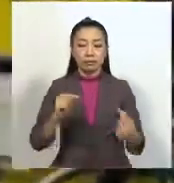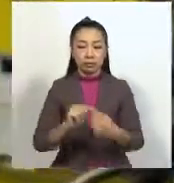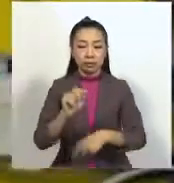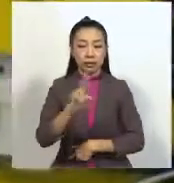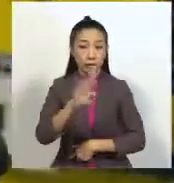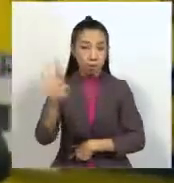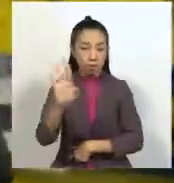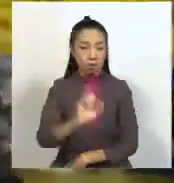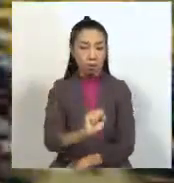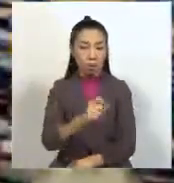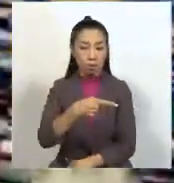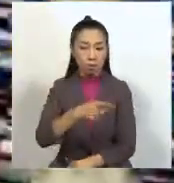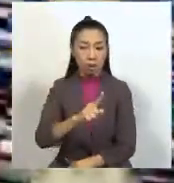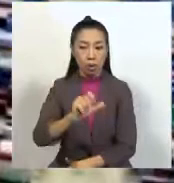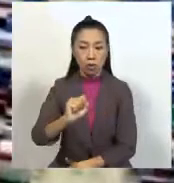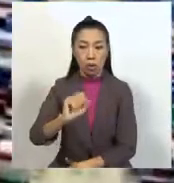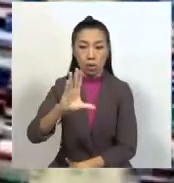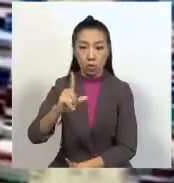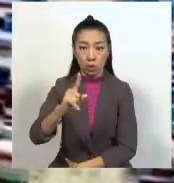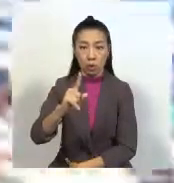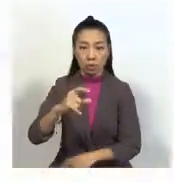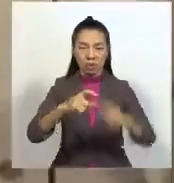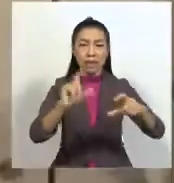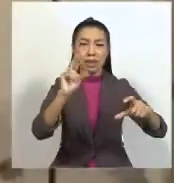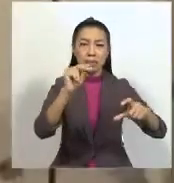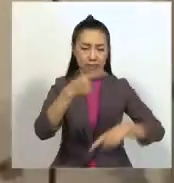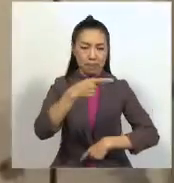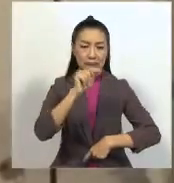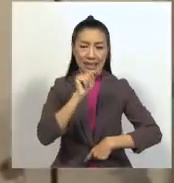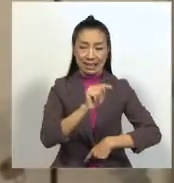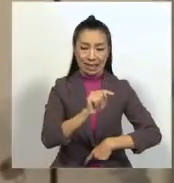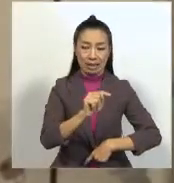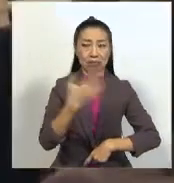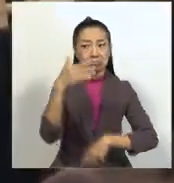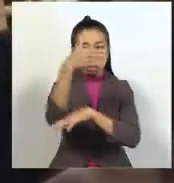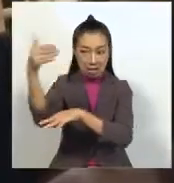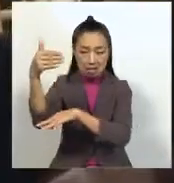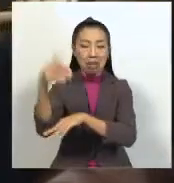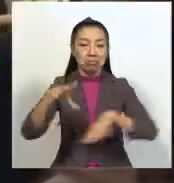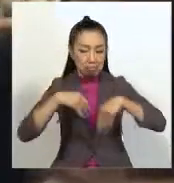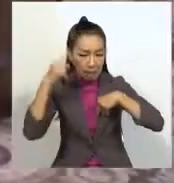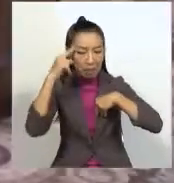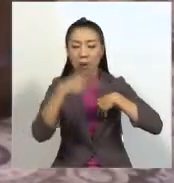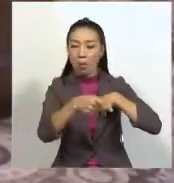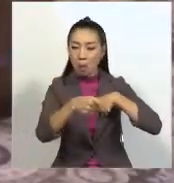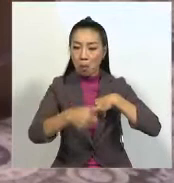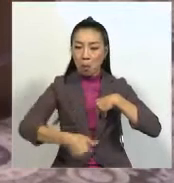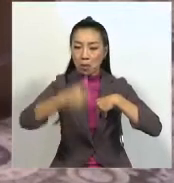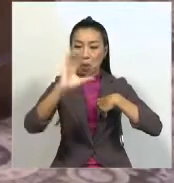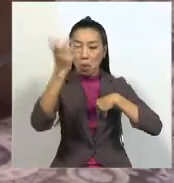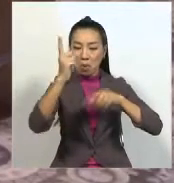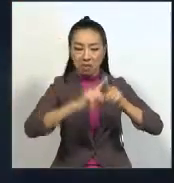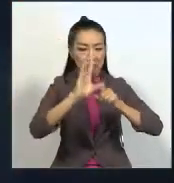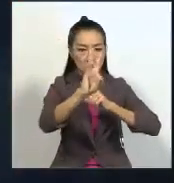ระบบประกันสุขภาพทั่วหน้าของไทยที่ได้รับการยอมรับจากนานาชาติและถูกจัดอันดับให้อยู่ในลำดับที่6ของโล